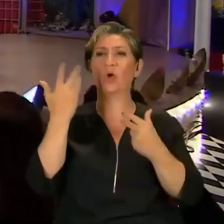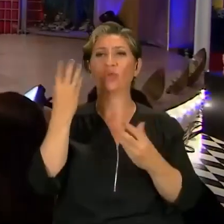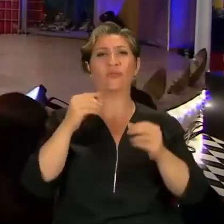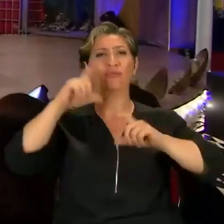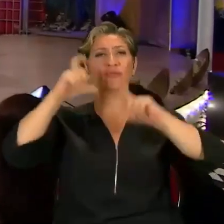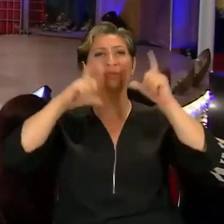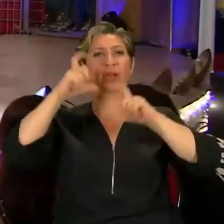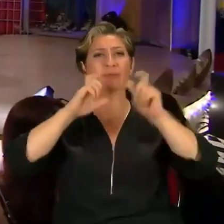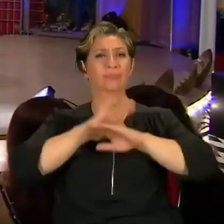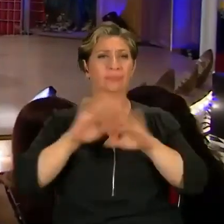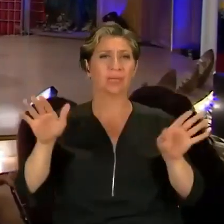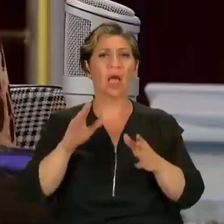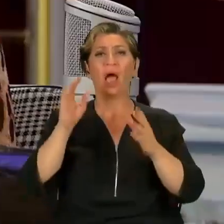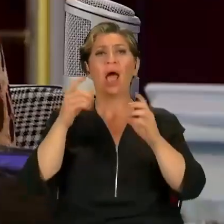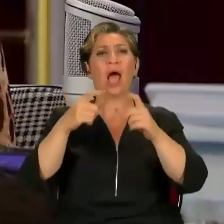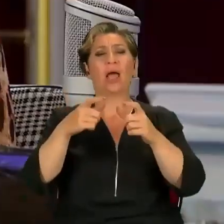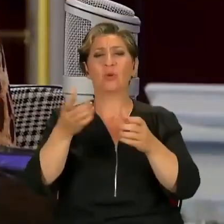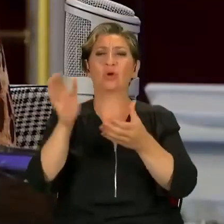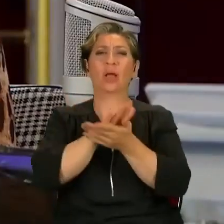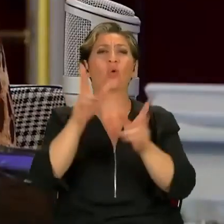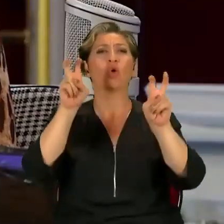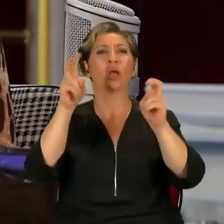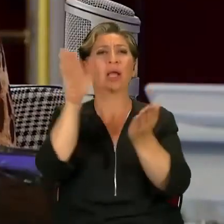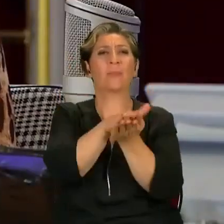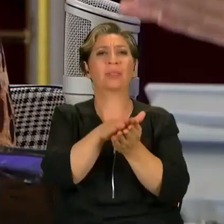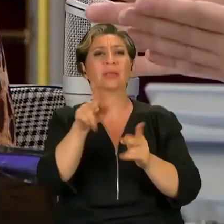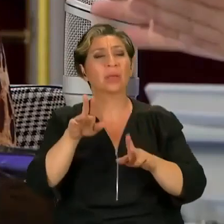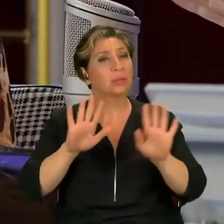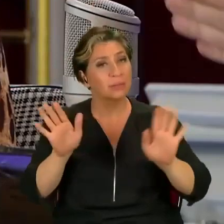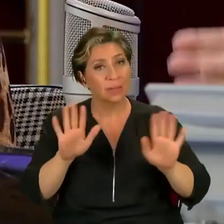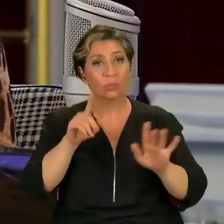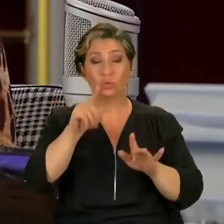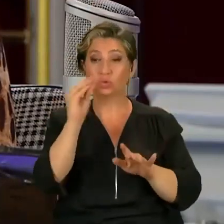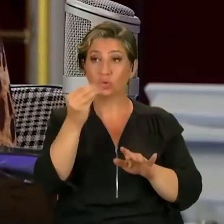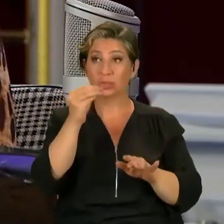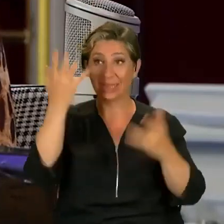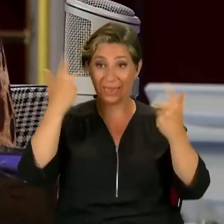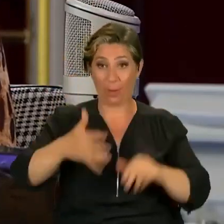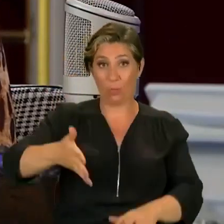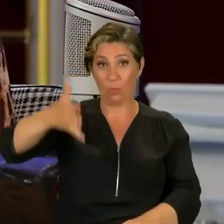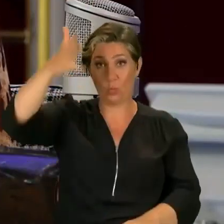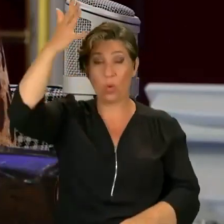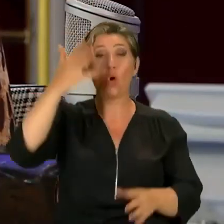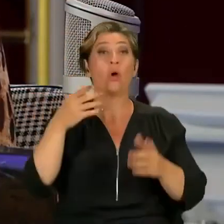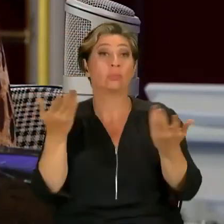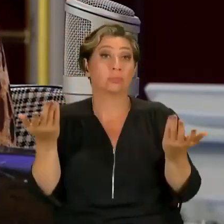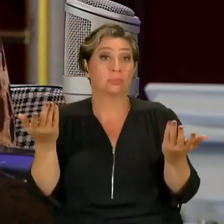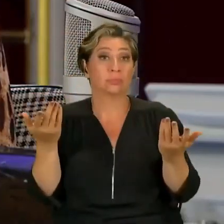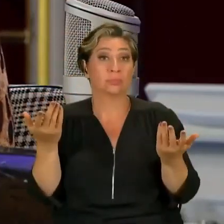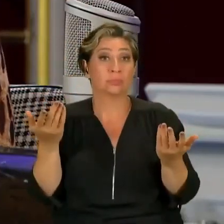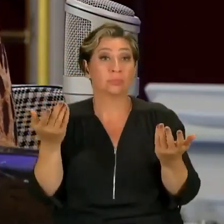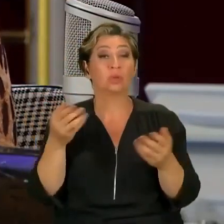oldular. Fotoğraflarını çektik, albüme koyduk, konuyu kapattık gibi. Bu çocuk gelinler büyüyorlar.